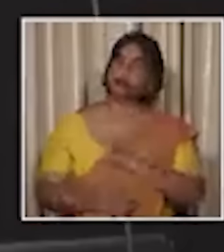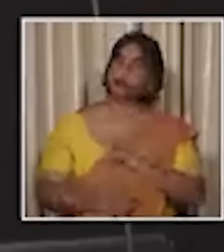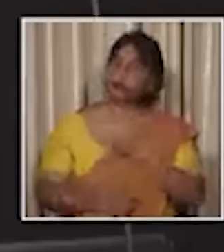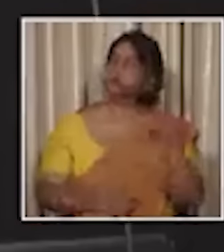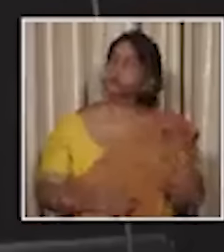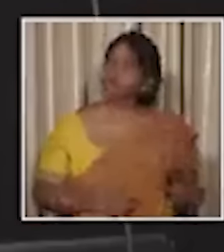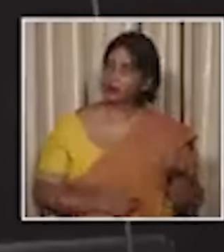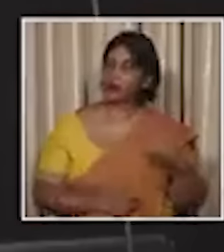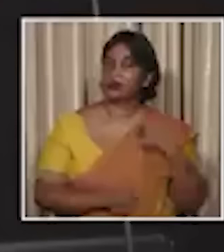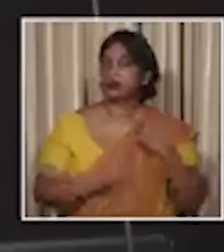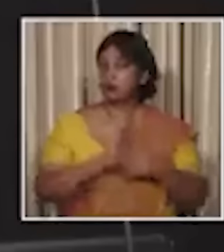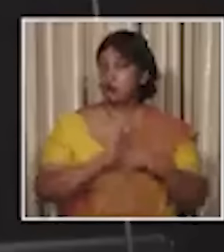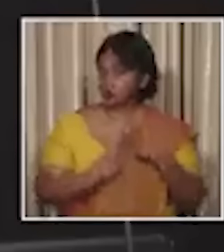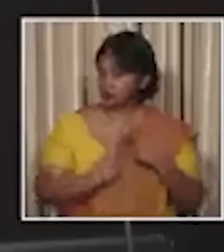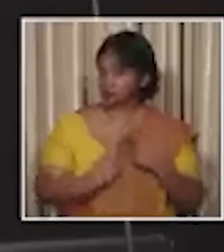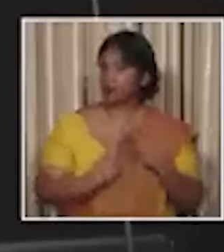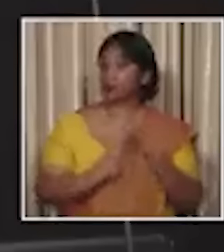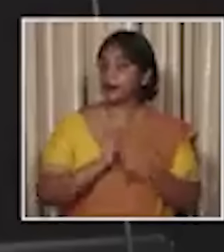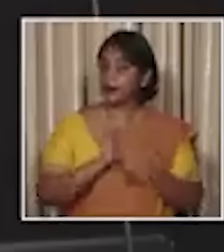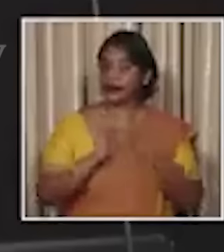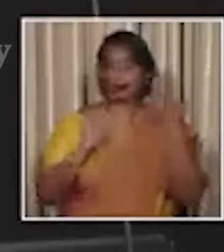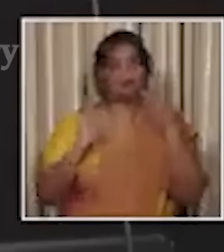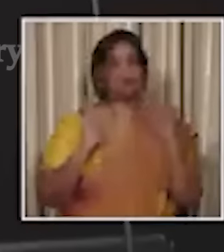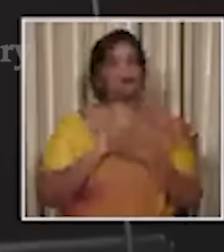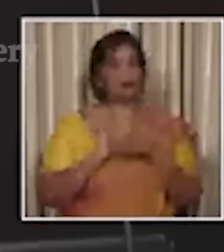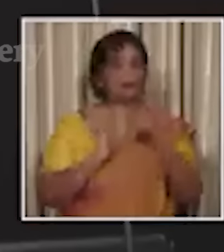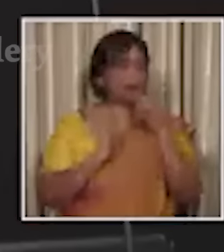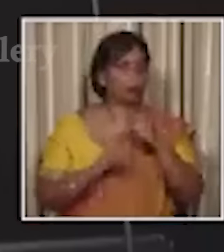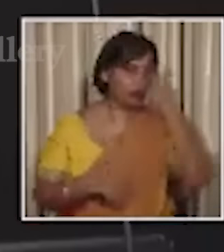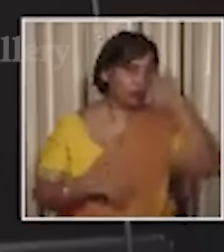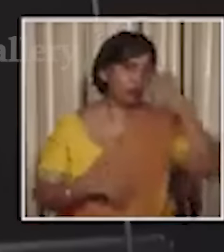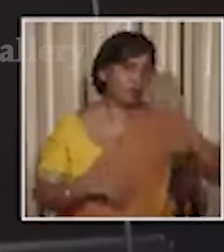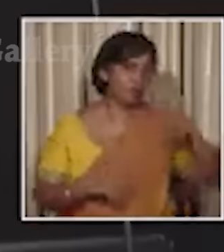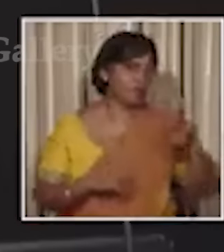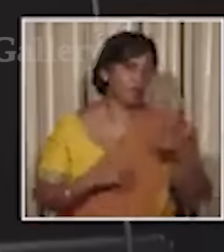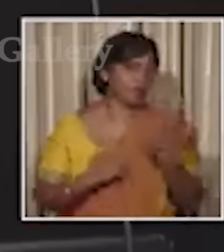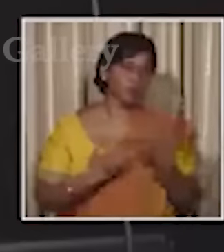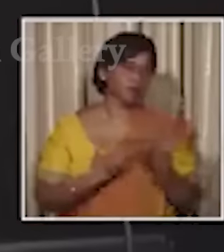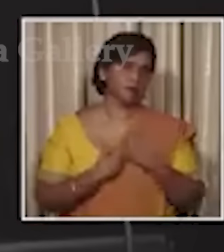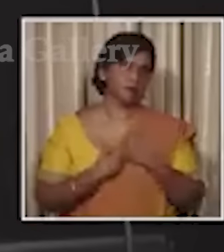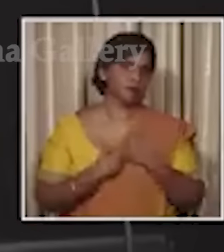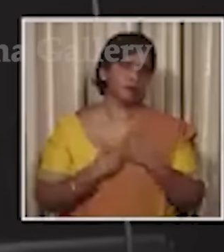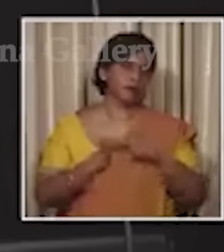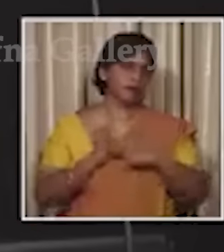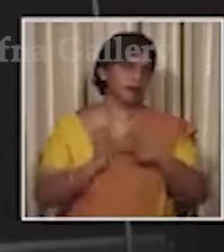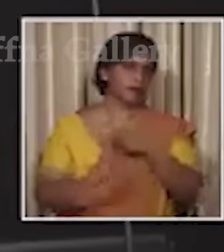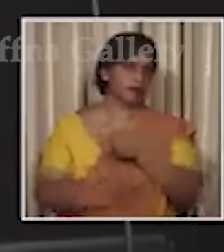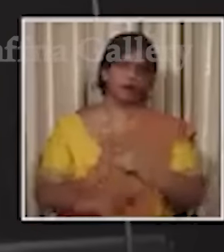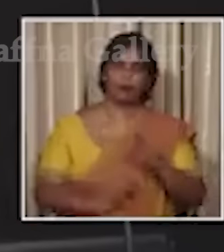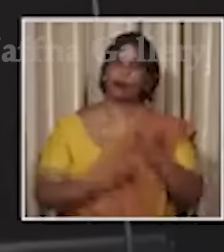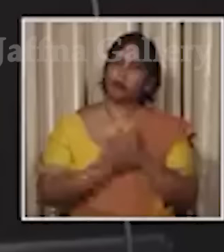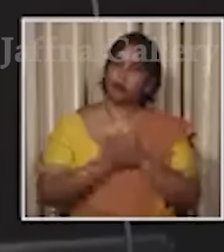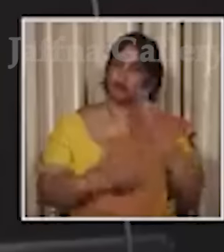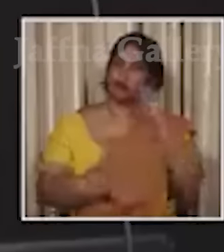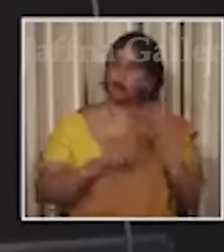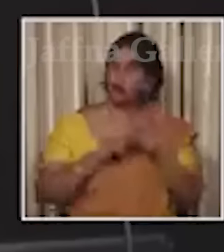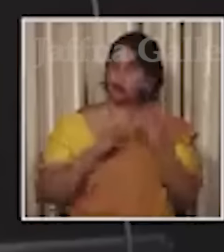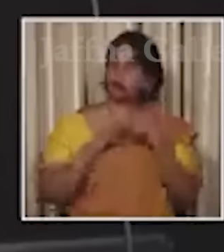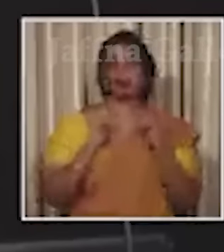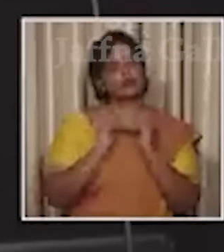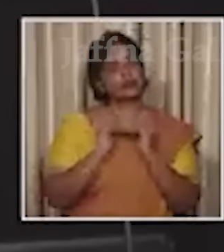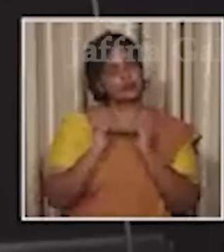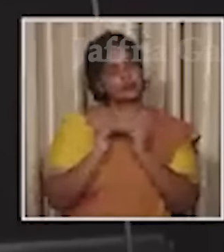அது இனங்களை அரவணைத்து செல்லவில்லை, அது இந்த நாட்டினுடைய இனங்களுக்கான சரியான பாதையை ஒரு இணைப்பு கரங்களை